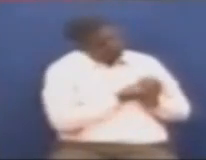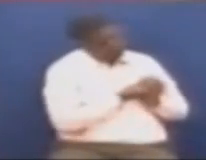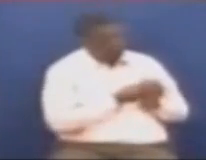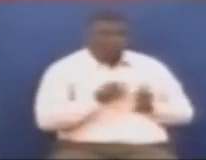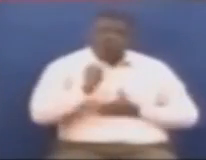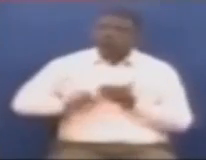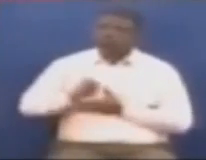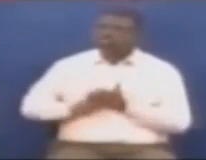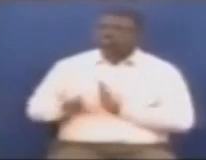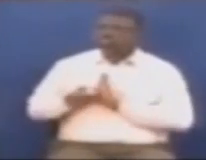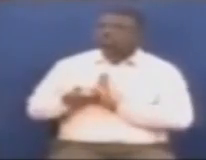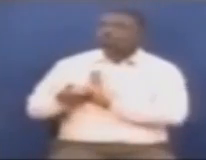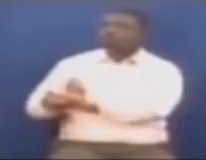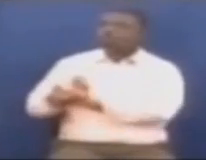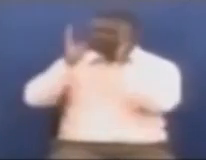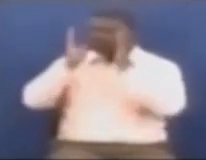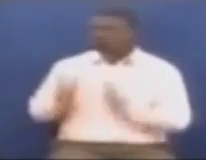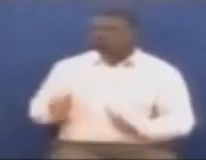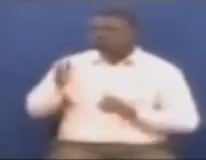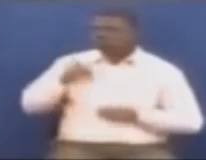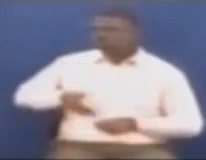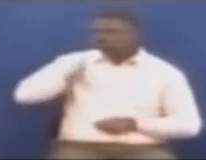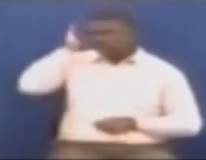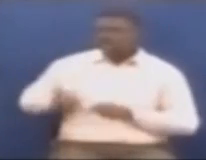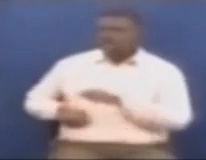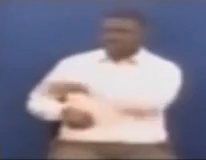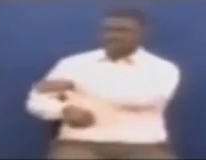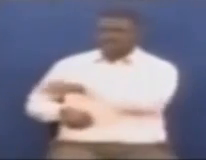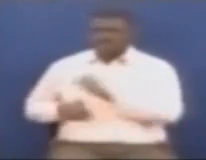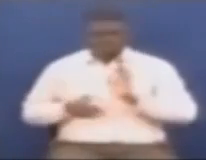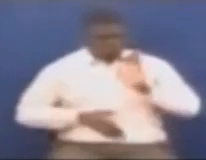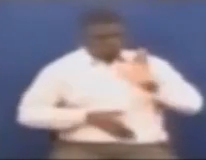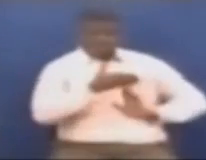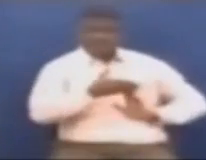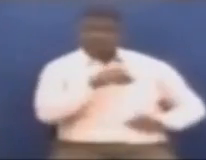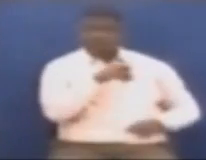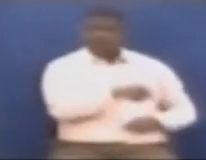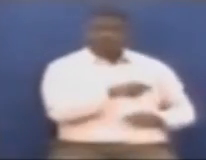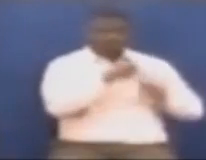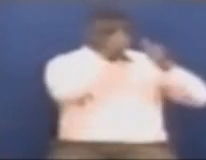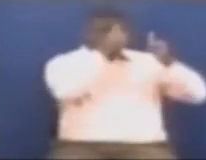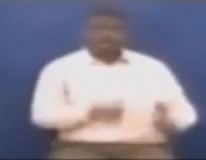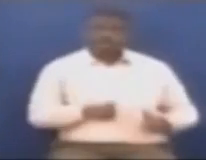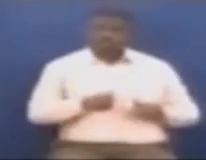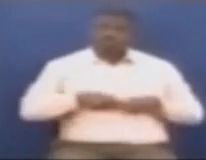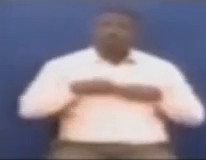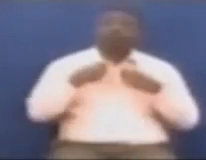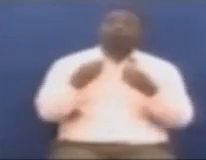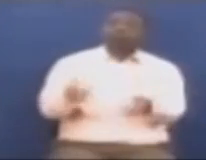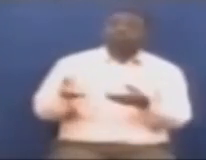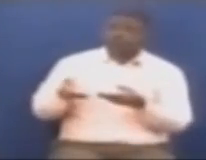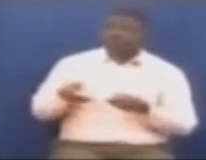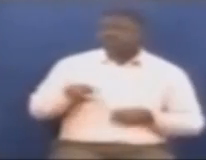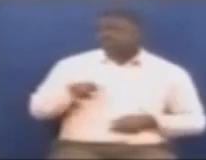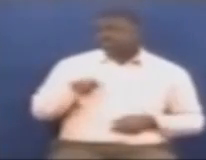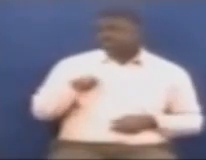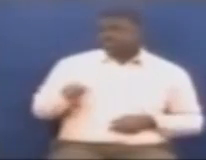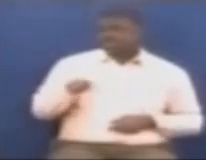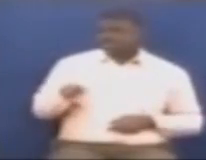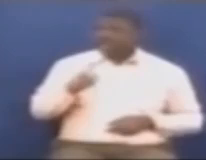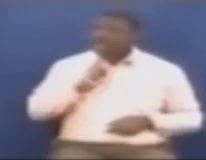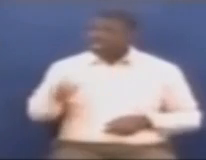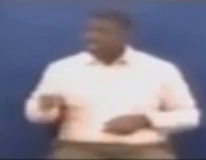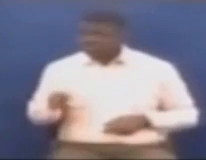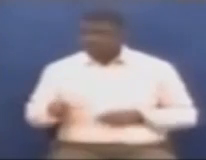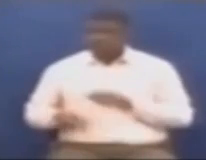kesi zilizoshtakiwa serikali zisimamiwe na mawakili wa serikali, ni kupunguza gharama za uendeshaji wa kesi. Sasa gharama za